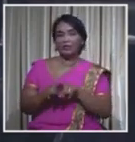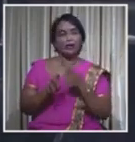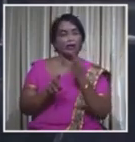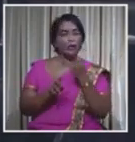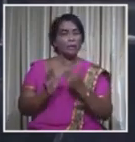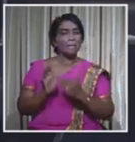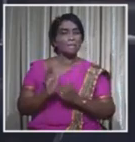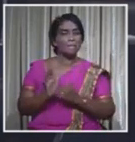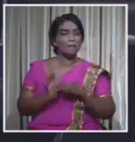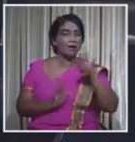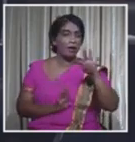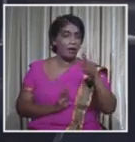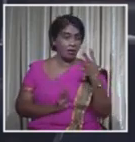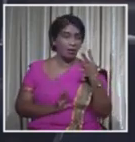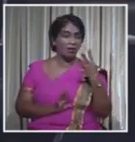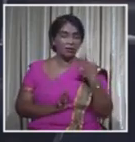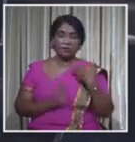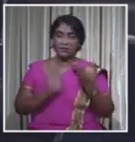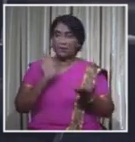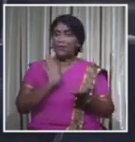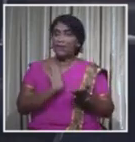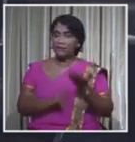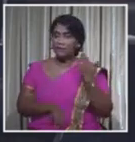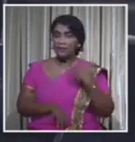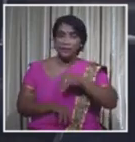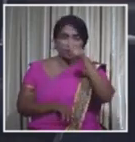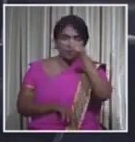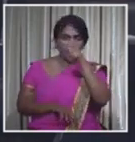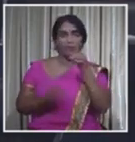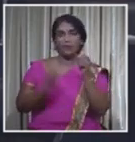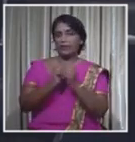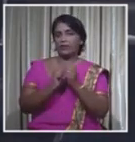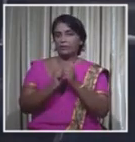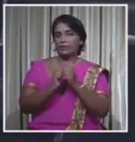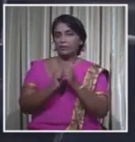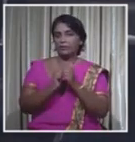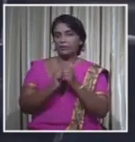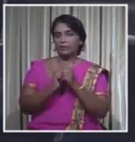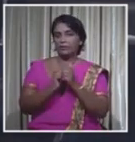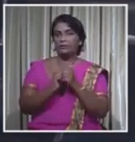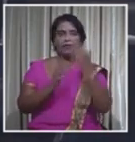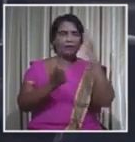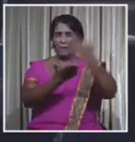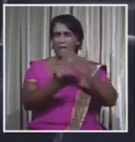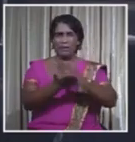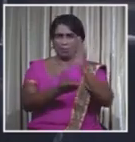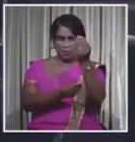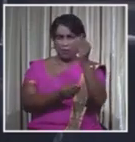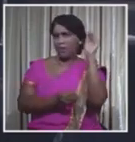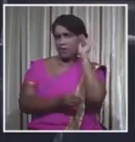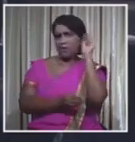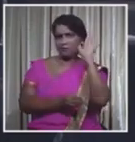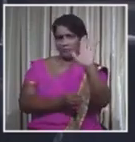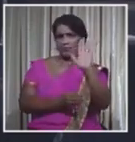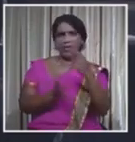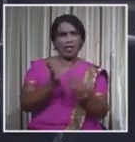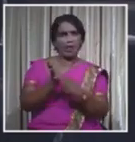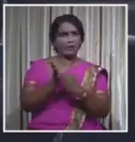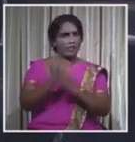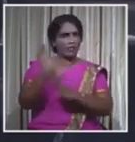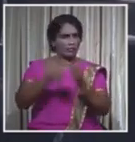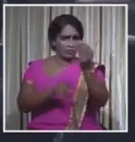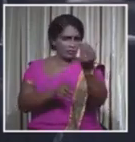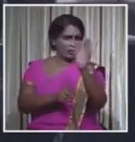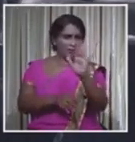රුපියල් මිලියන 400කට වැඩි වංචාවක් සිද්ධ වෙලා කියලා. බාධා කරන්න එපා පොඩ්ඩ අහගන්නකෝ. රංජිත් මද්දු බණ්ඩාර